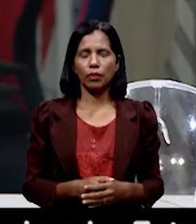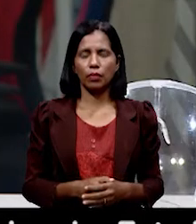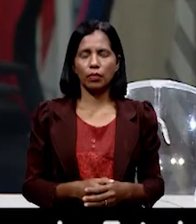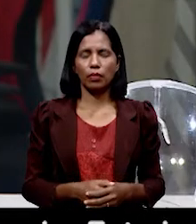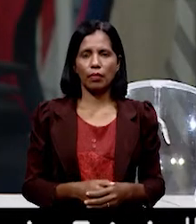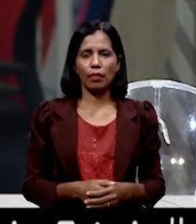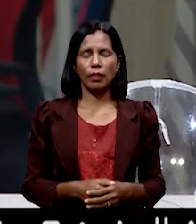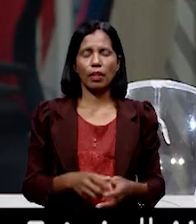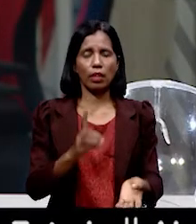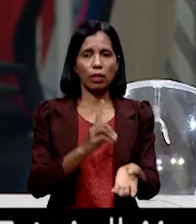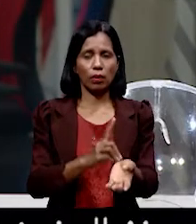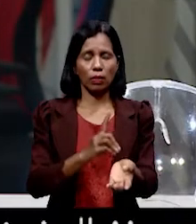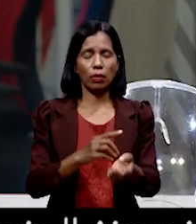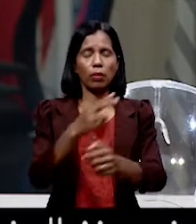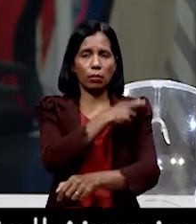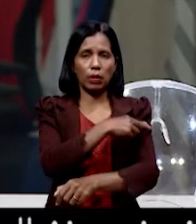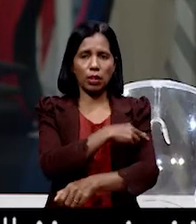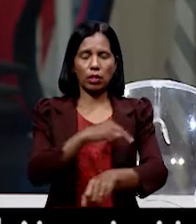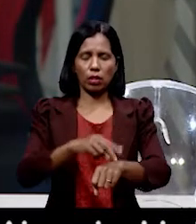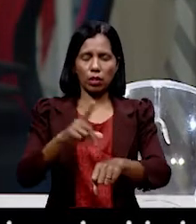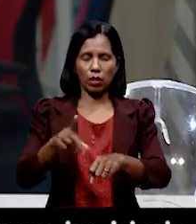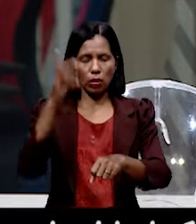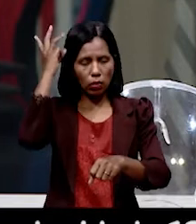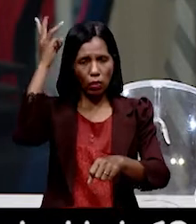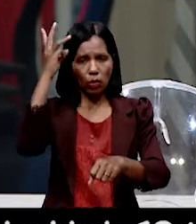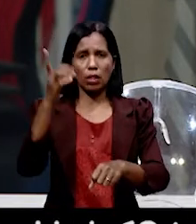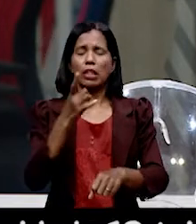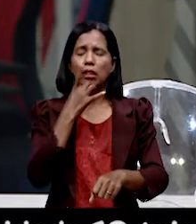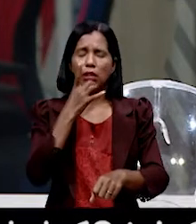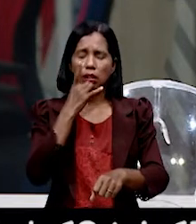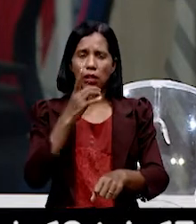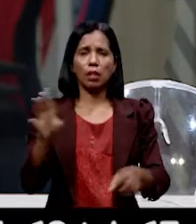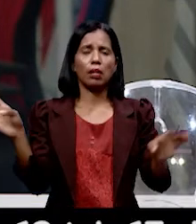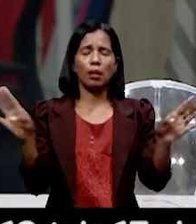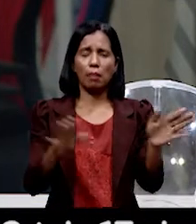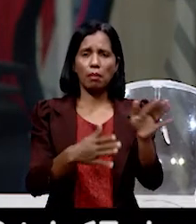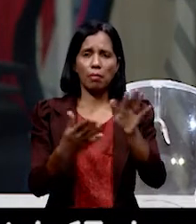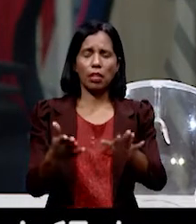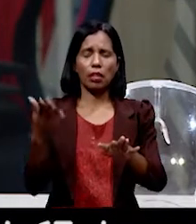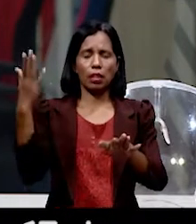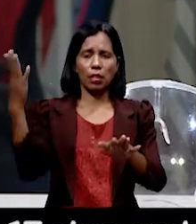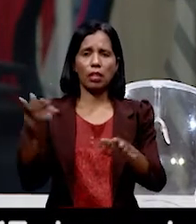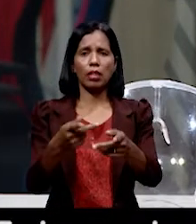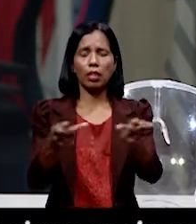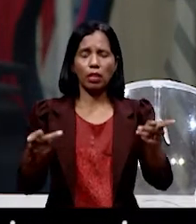Médico Hospital Nacional Guido Valadares preocupa com a eletricidade e nebe mate e a sala operação.